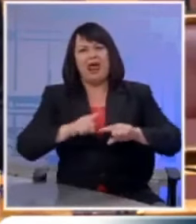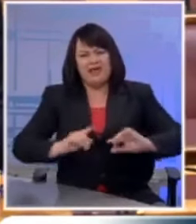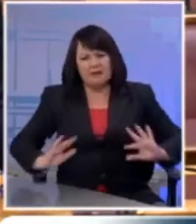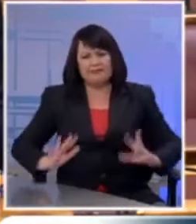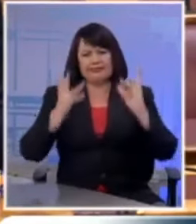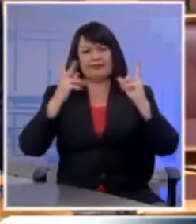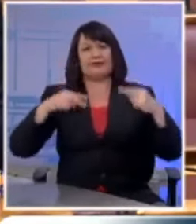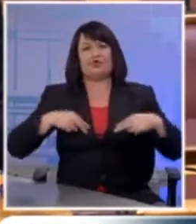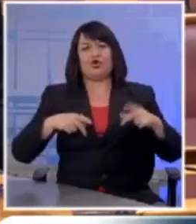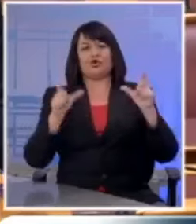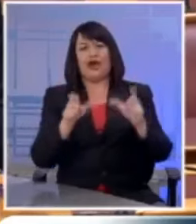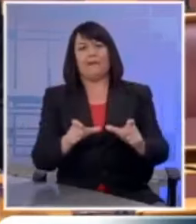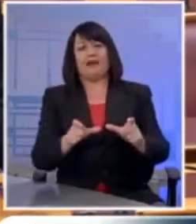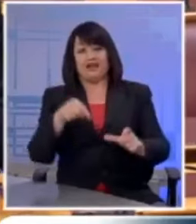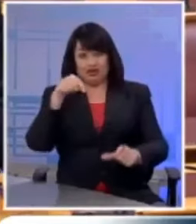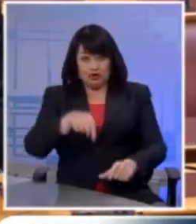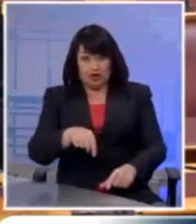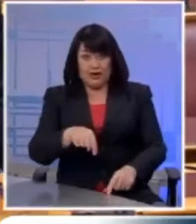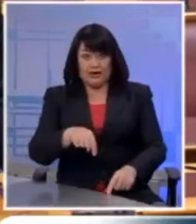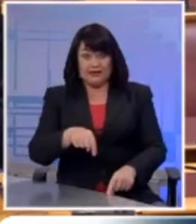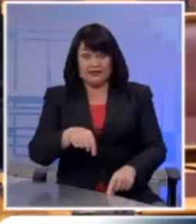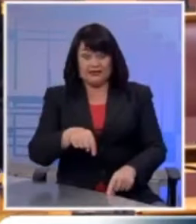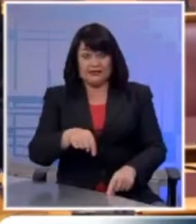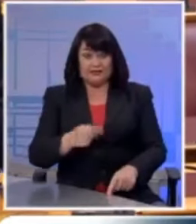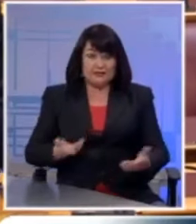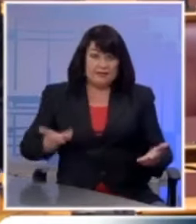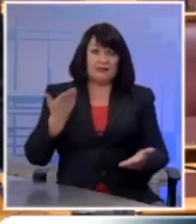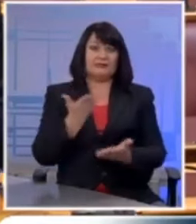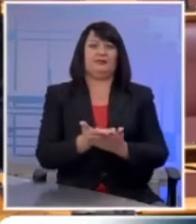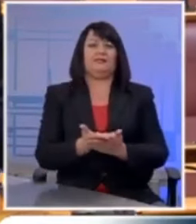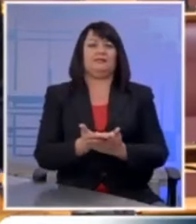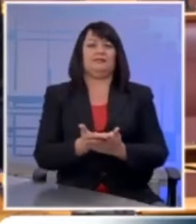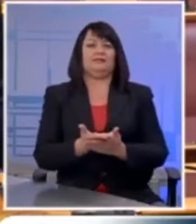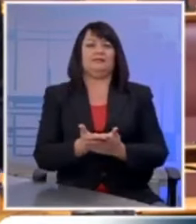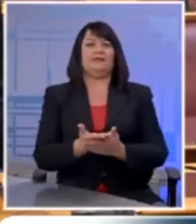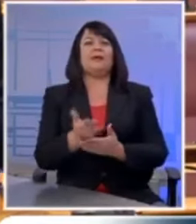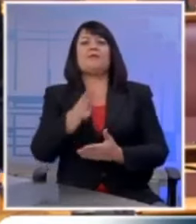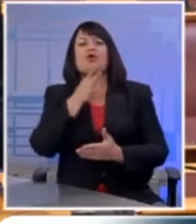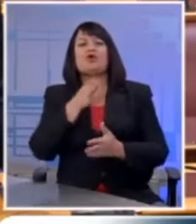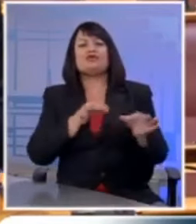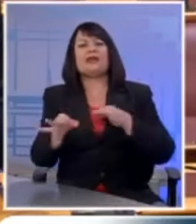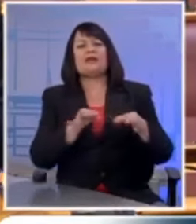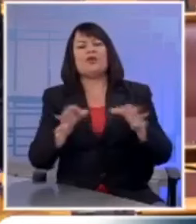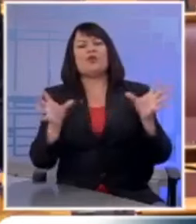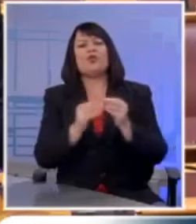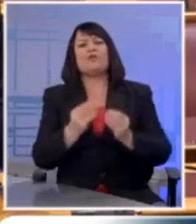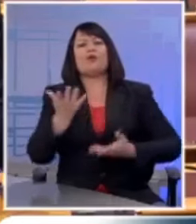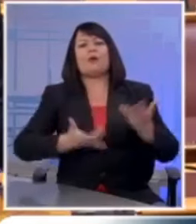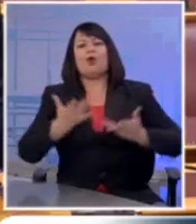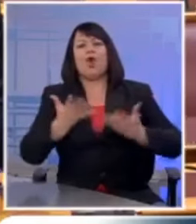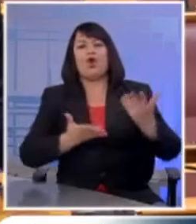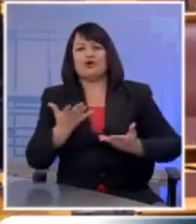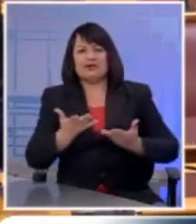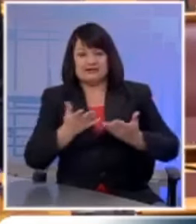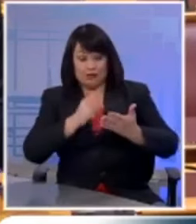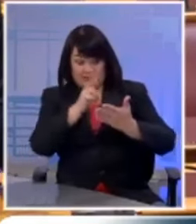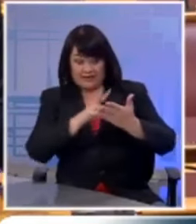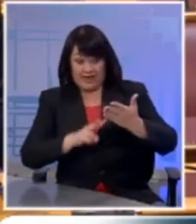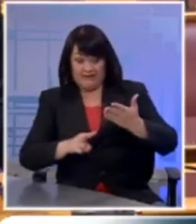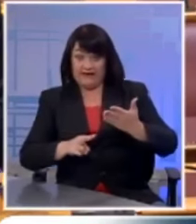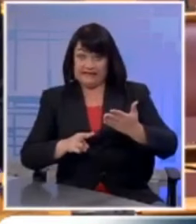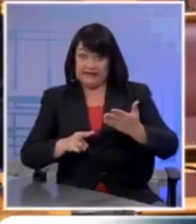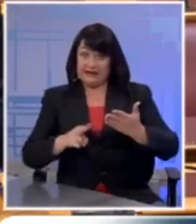Υπουργός Αμήνης καταθέσατε τώρα, γιατί όλη η κυβέρνηση καταθέτει τον προϋπολογισμό, προσχέδιο προϋπολογισμού, αν δεν το έχετε διαβάσει, ότι στον κύριο Τσίπρα που